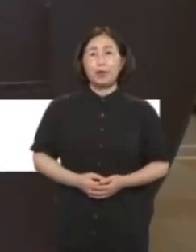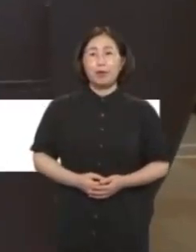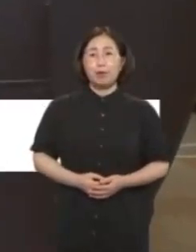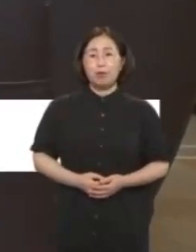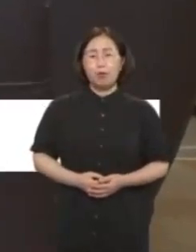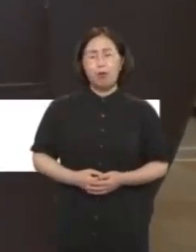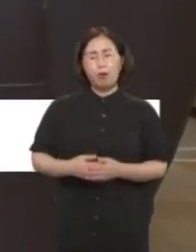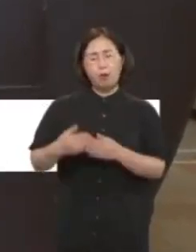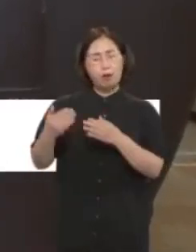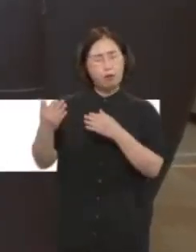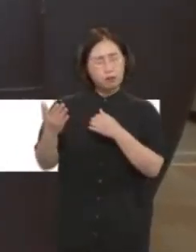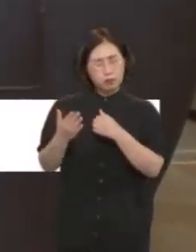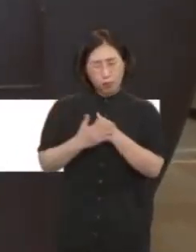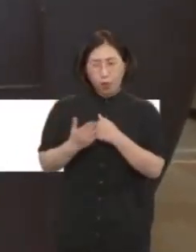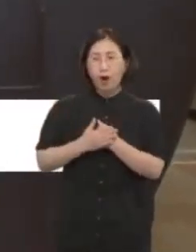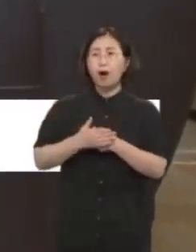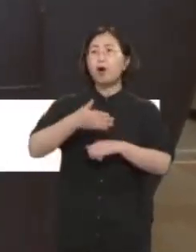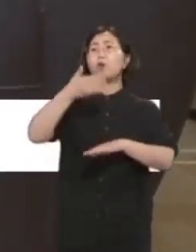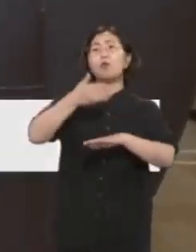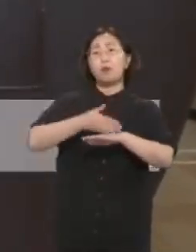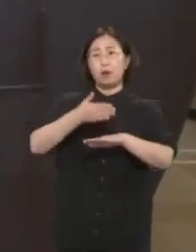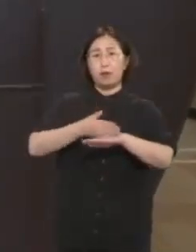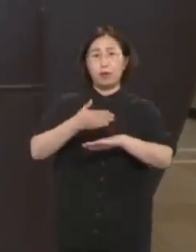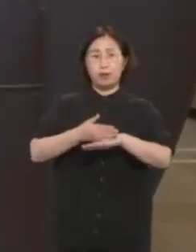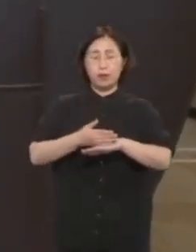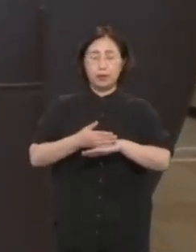이렇게 고마울 수가 없네요.